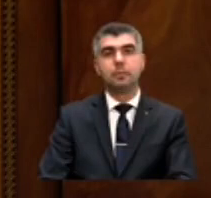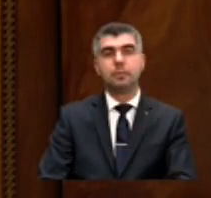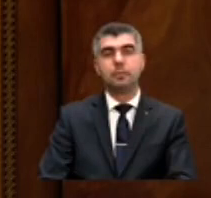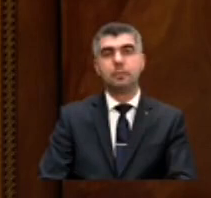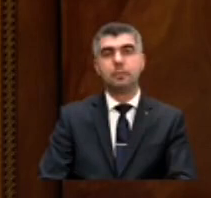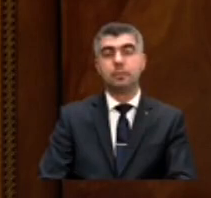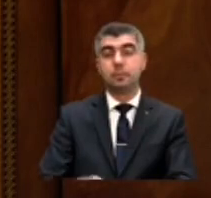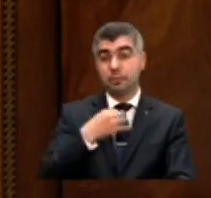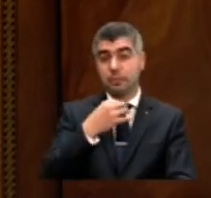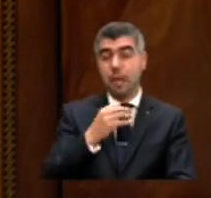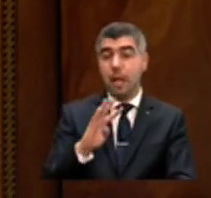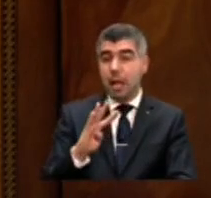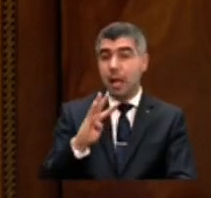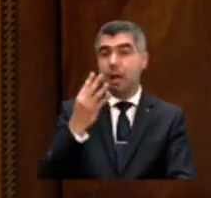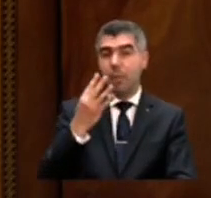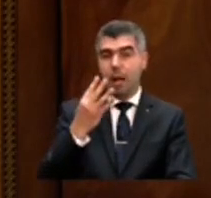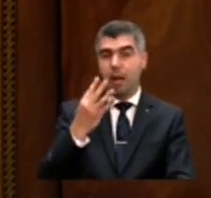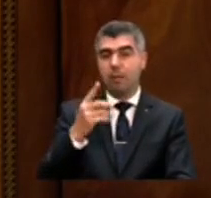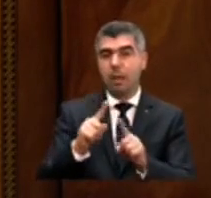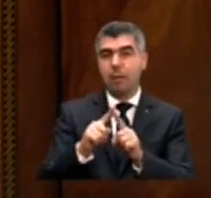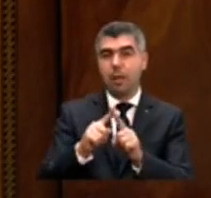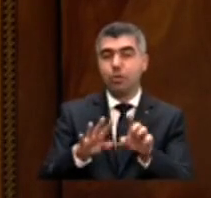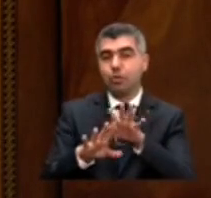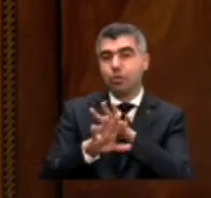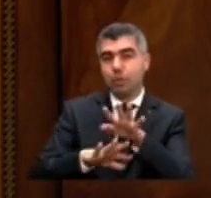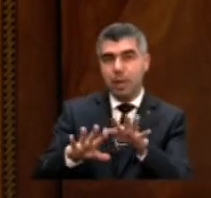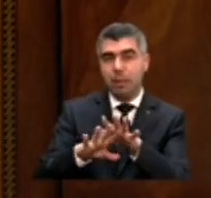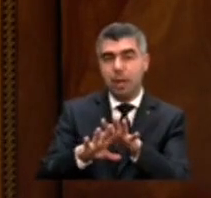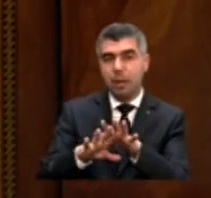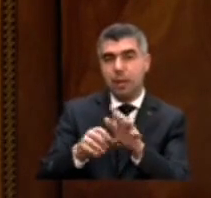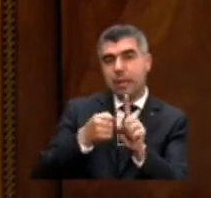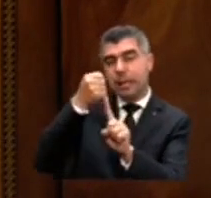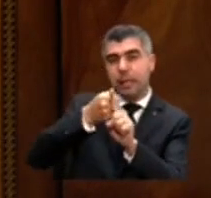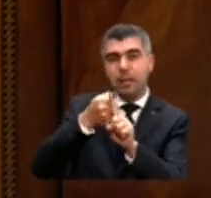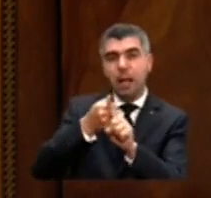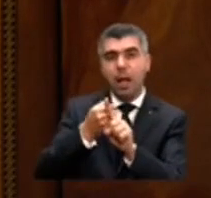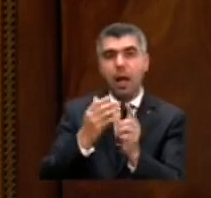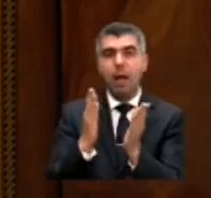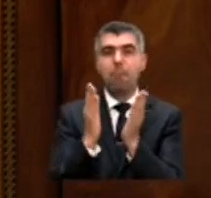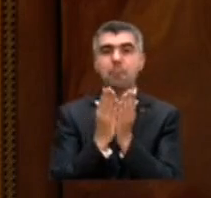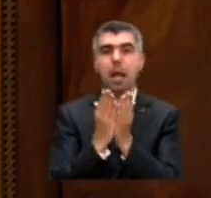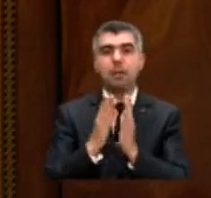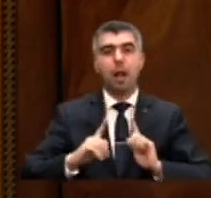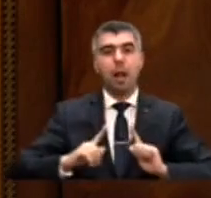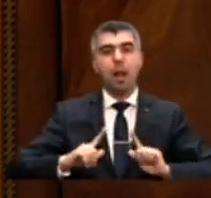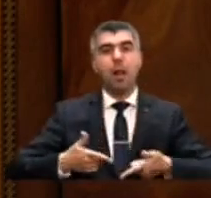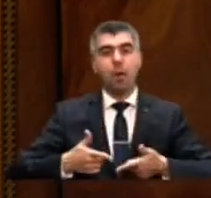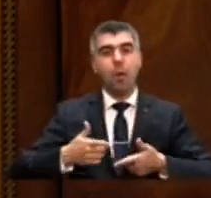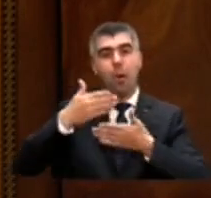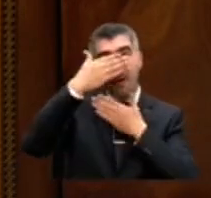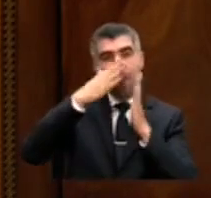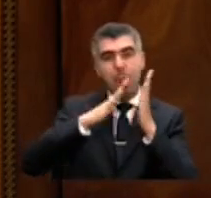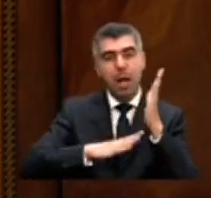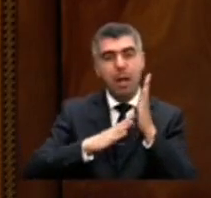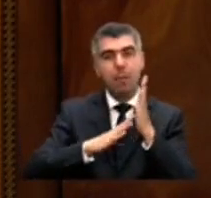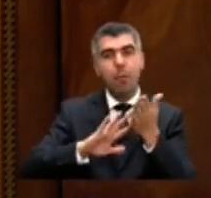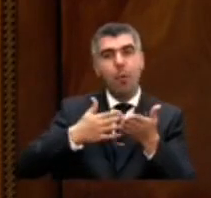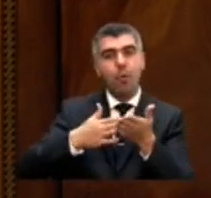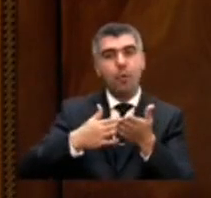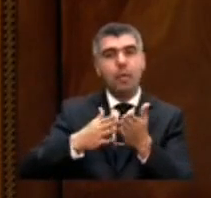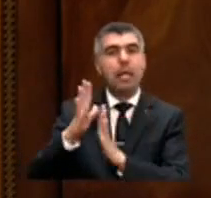وتتجلى ركيزة رابعة للدولة الاجتماعية في إصلاح المدرسة العمومية والرقي بها ورد الاعتبار لها لتكون